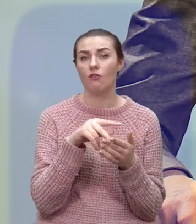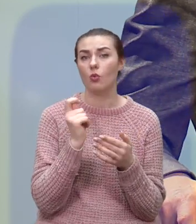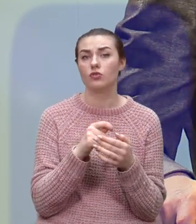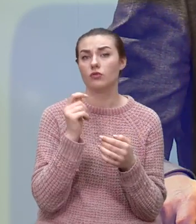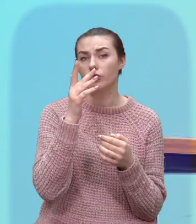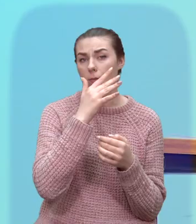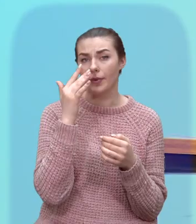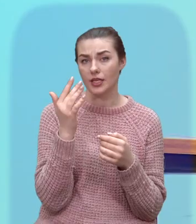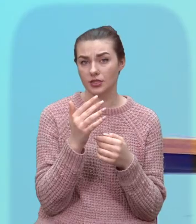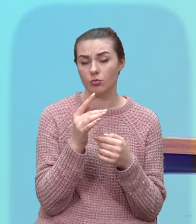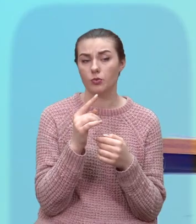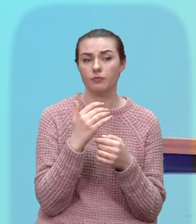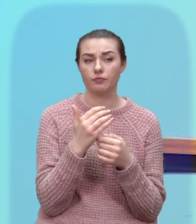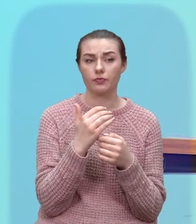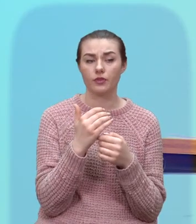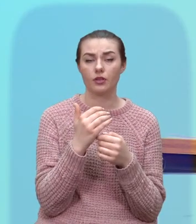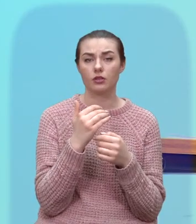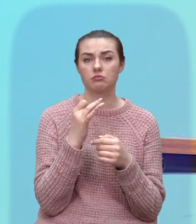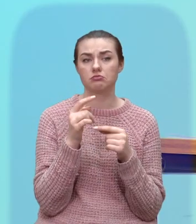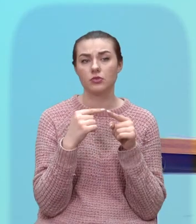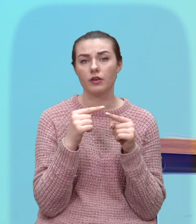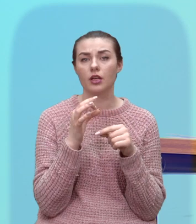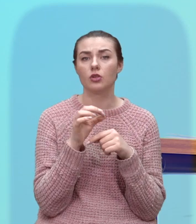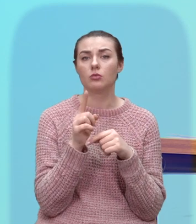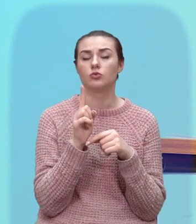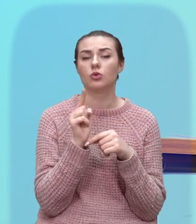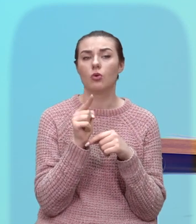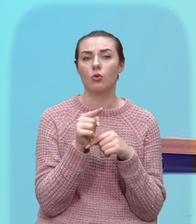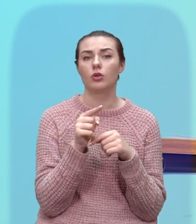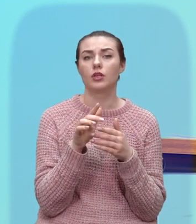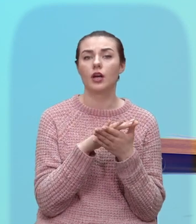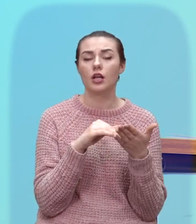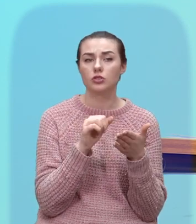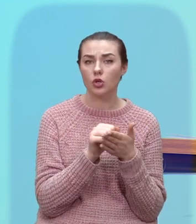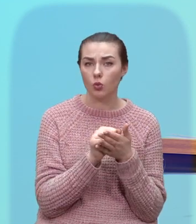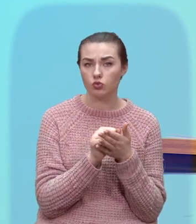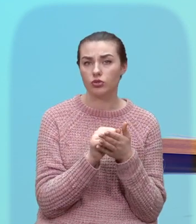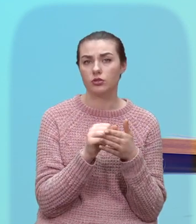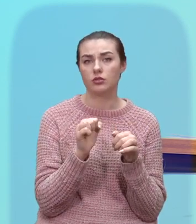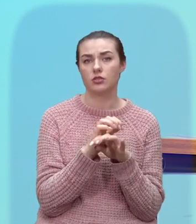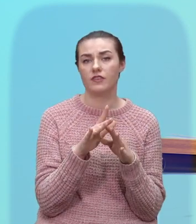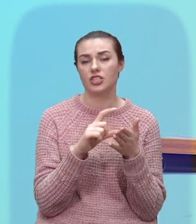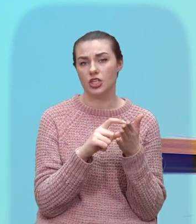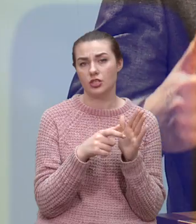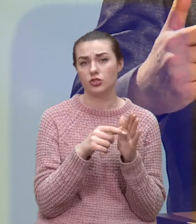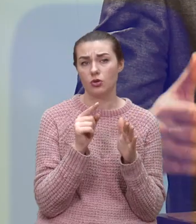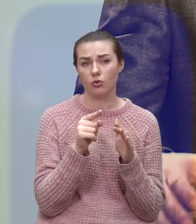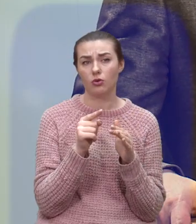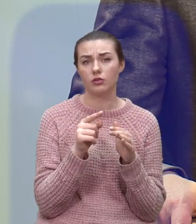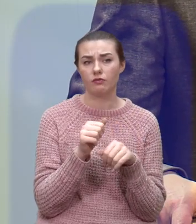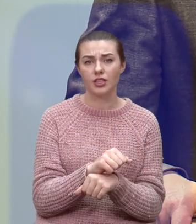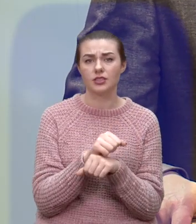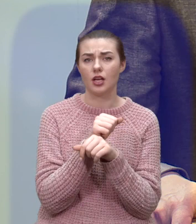воинства небесного небесному его предводителю говорится о том что он разрушил святилище на